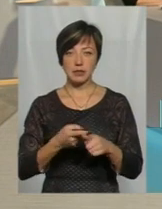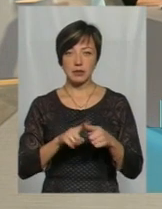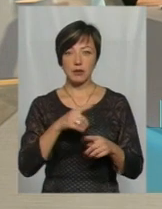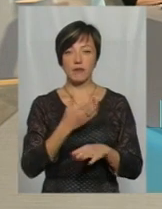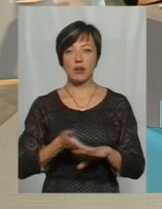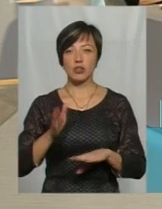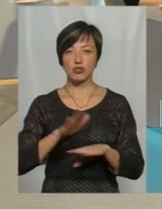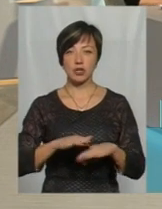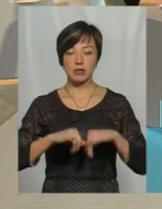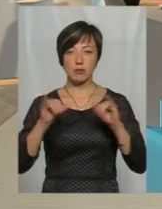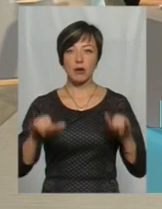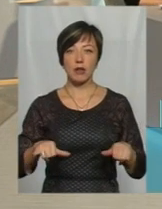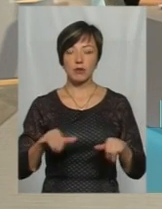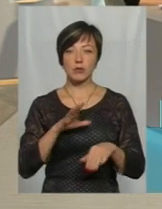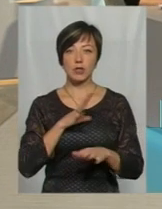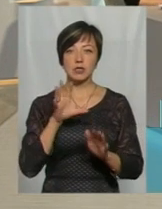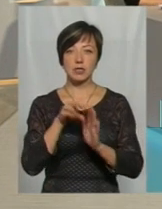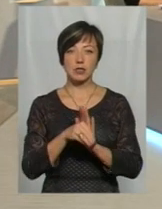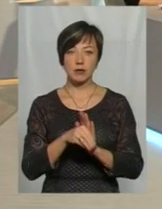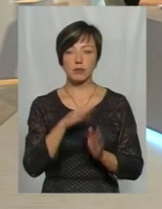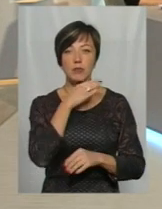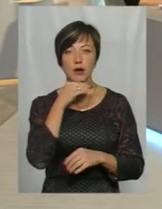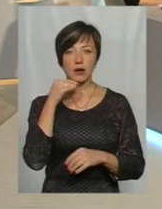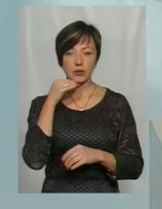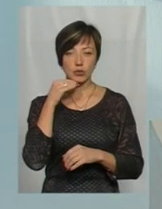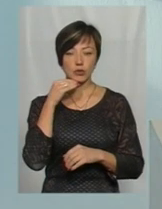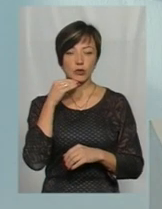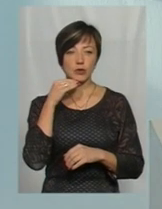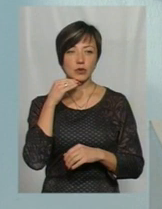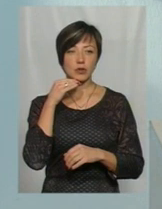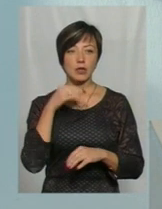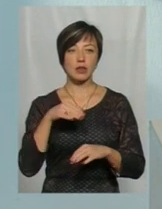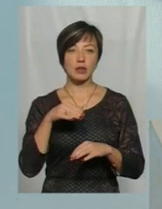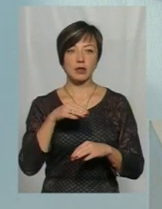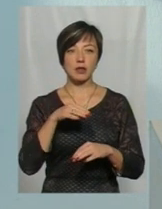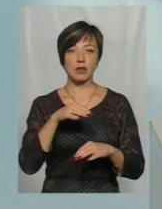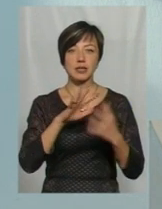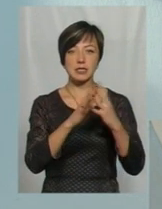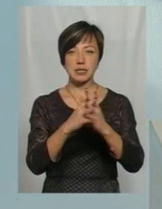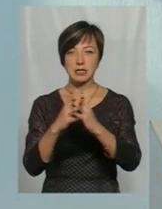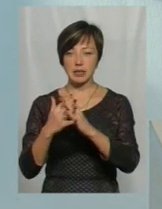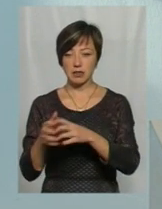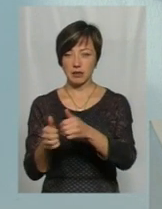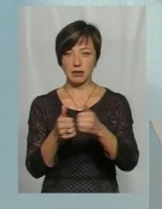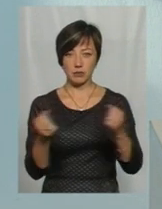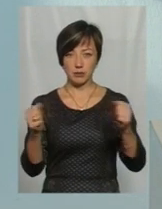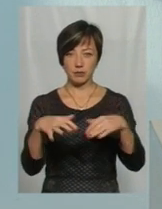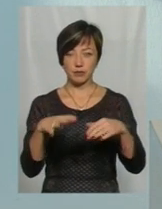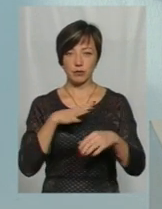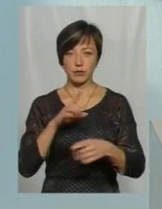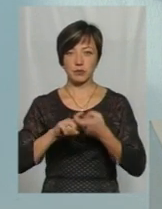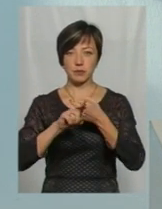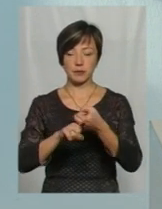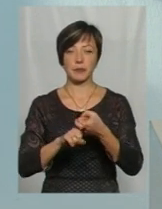досить був важкий спалах, тому що були задіяні дуже багато населених пунктів. От,